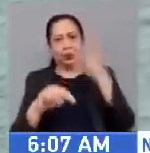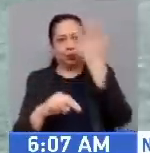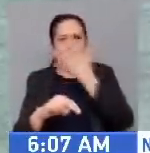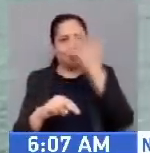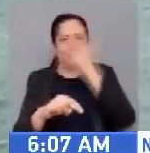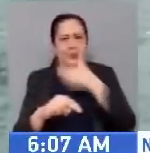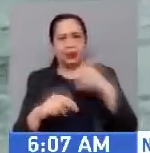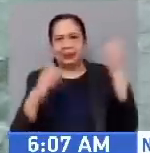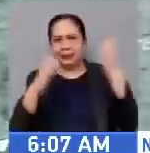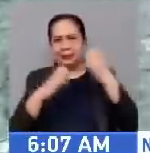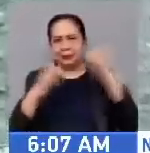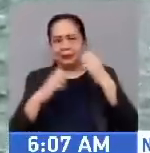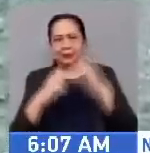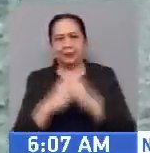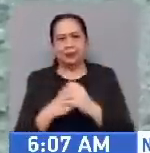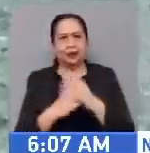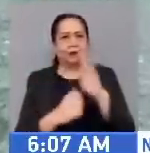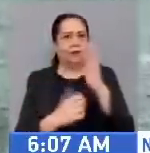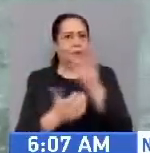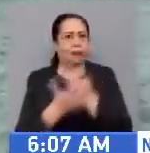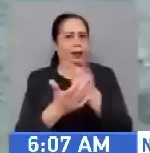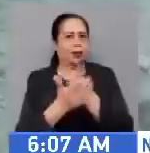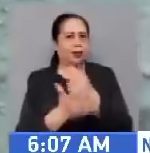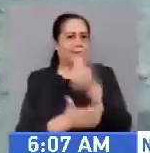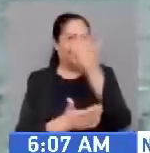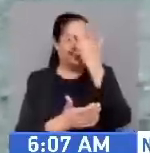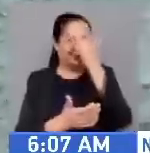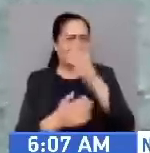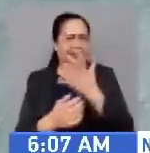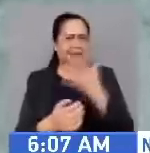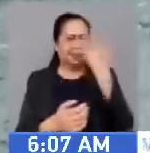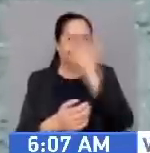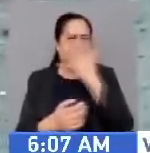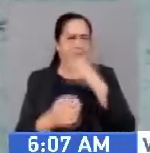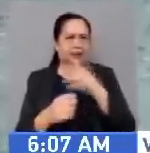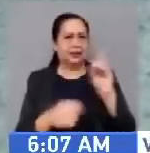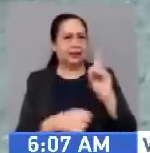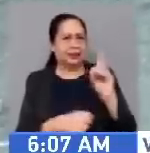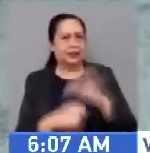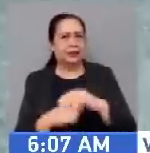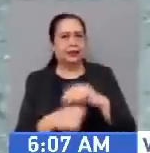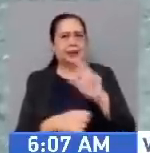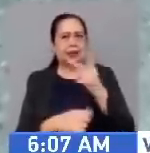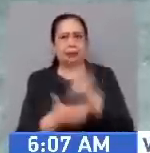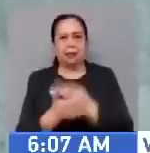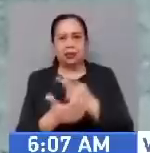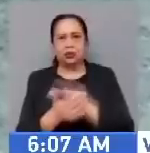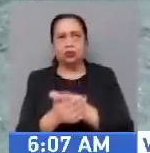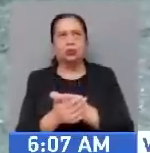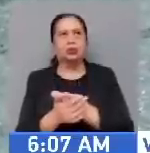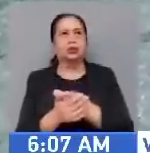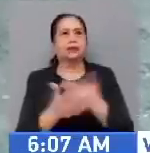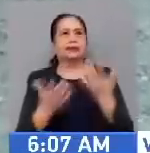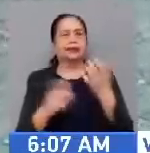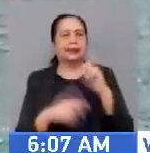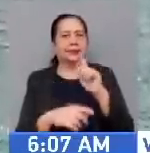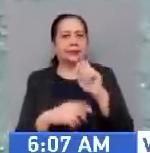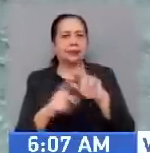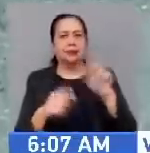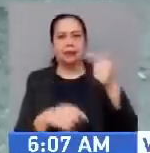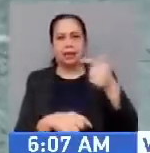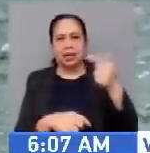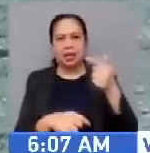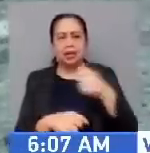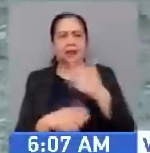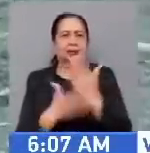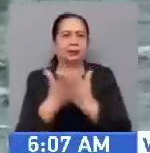natin. 4 pesos and 10 centavos kada litro ang itataas ng diesel at 3 pesos naman kada litro ang sa gasolina. Ilang kumpanya naman ang